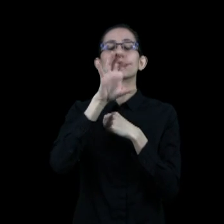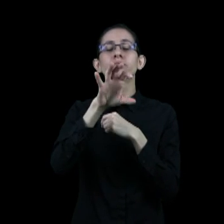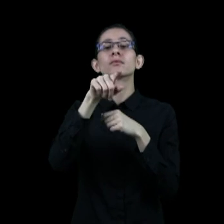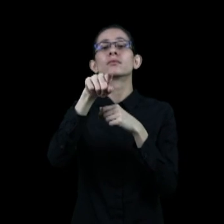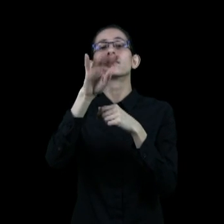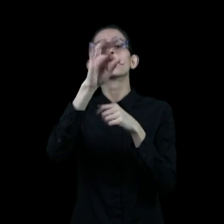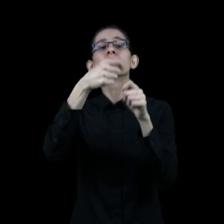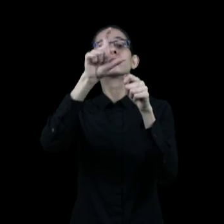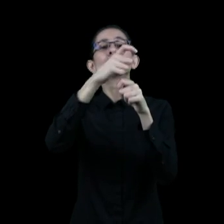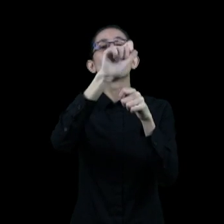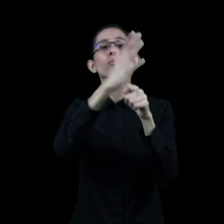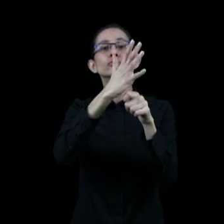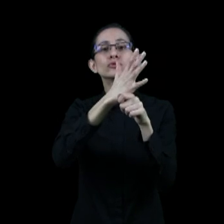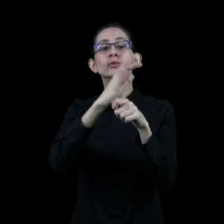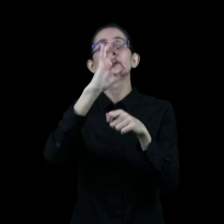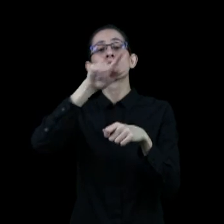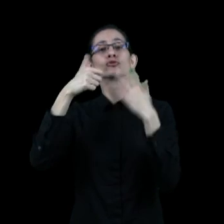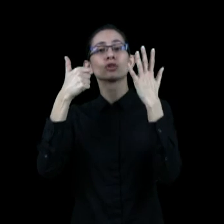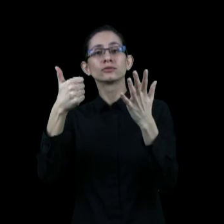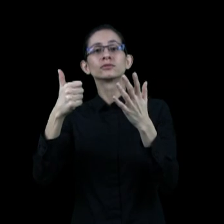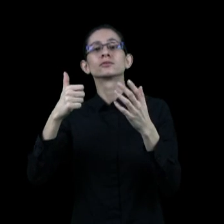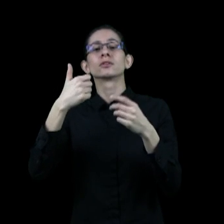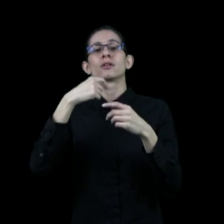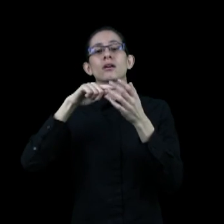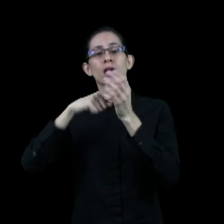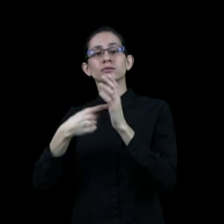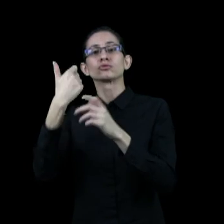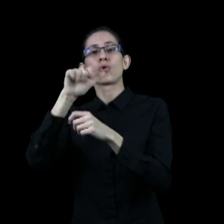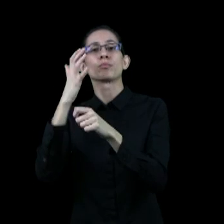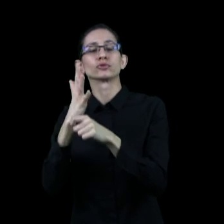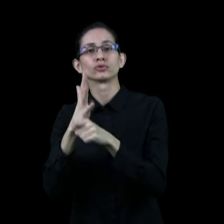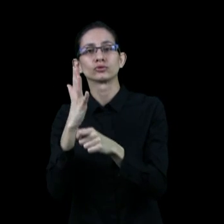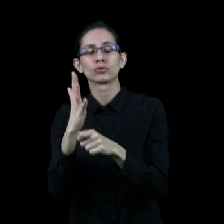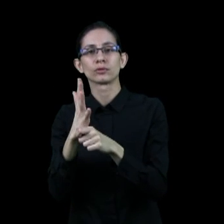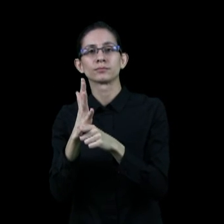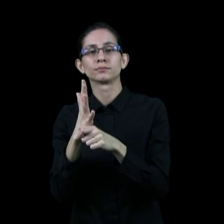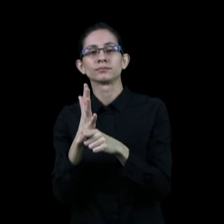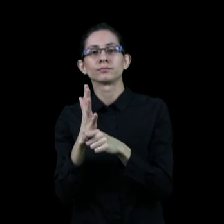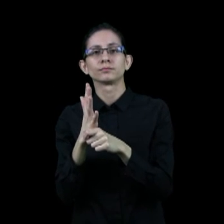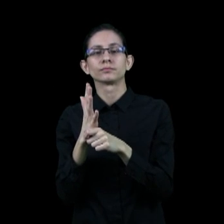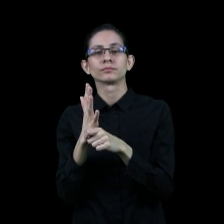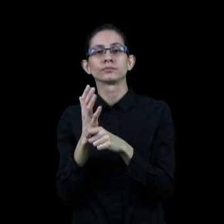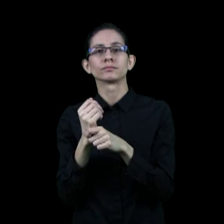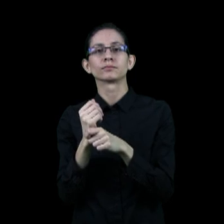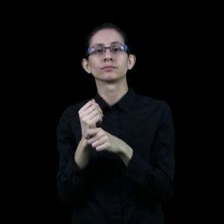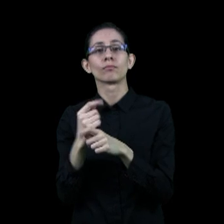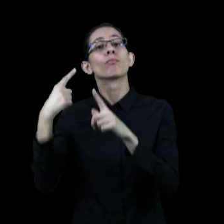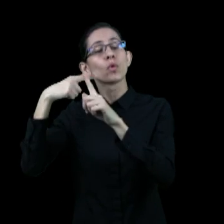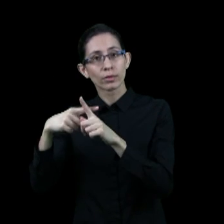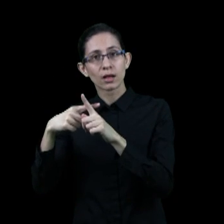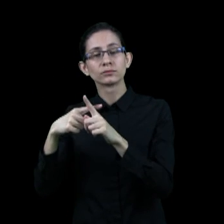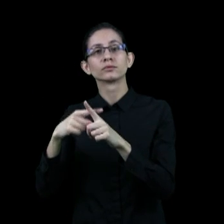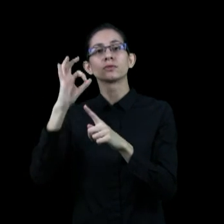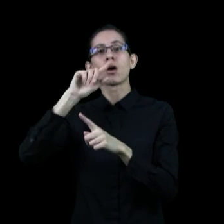Uzyskamy. Wyciągnę kalkulator. Mamy 0,6 razy 150, plus 0